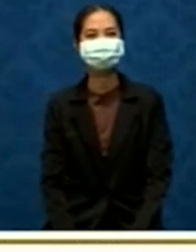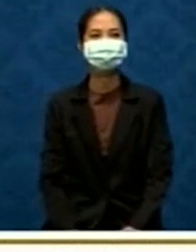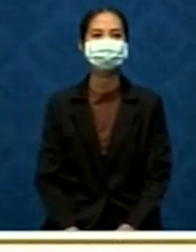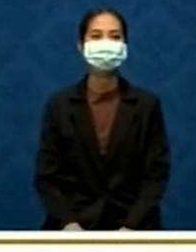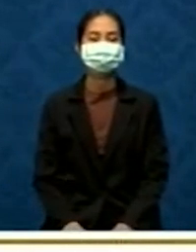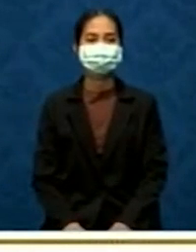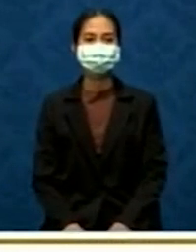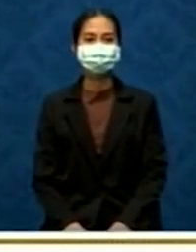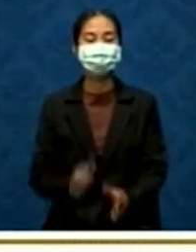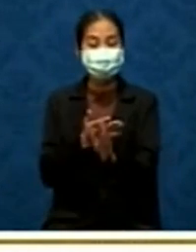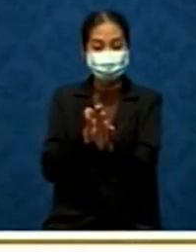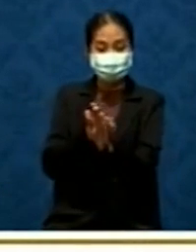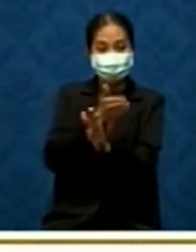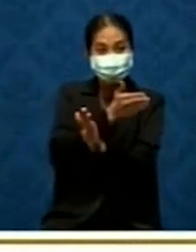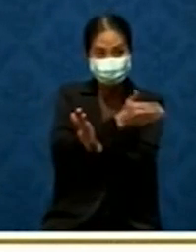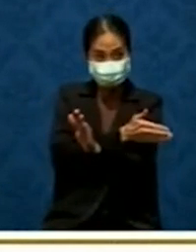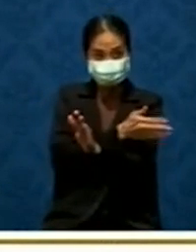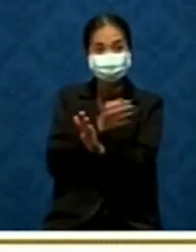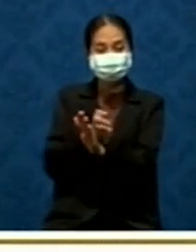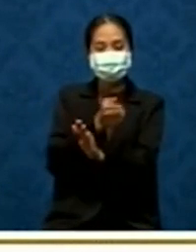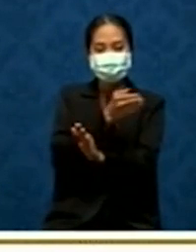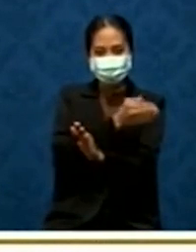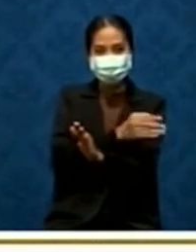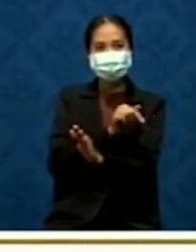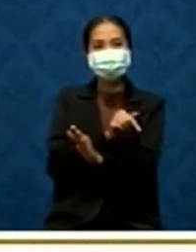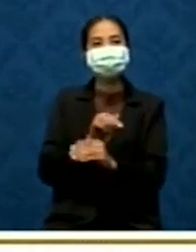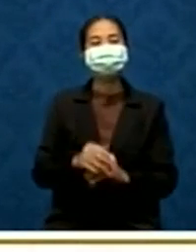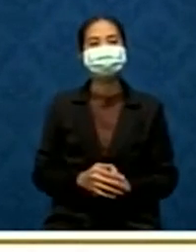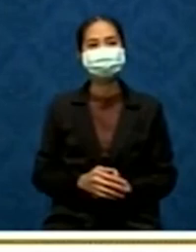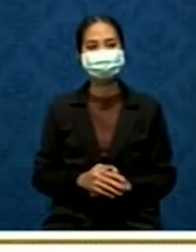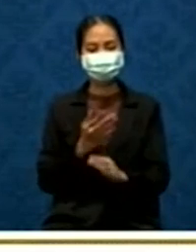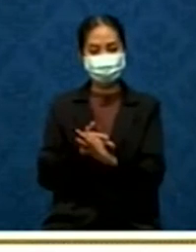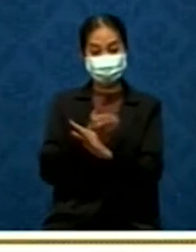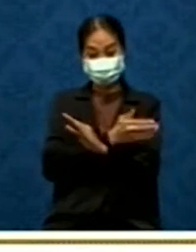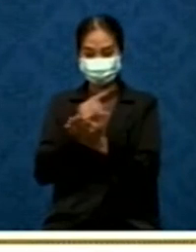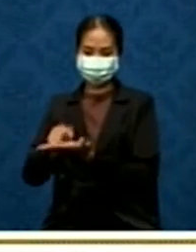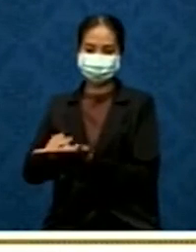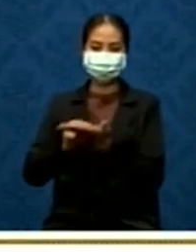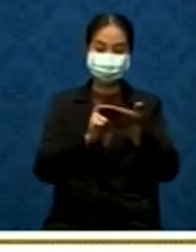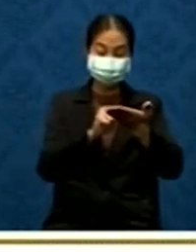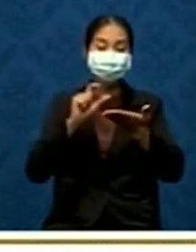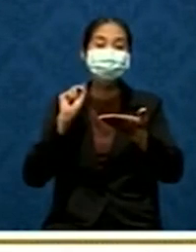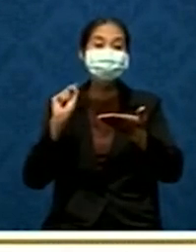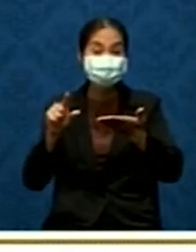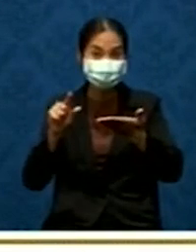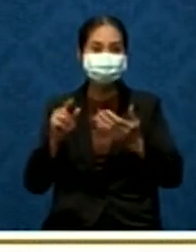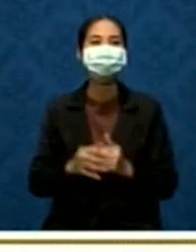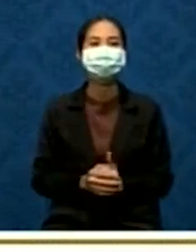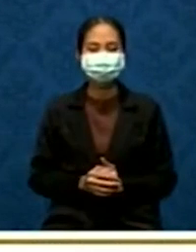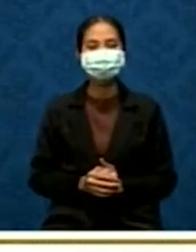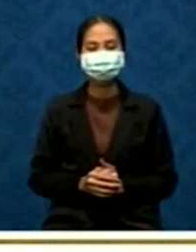ที่จะมียติด่วนตรงนี้นะครับ